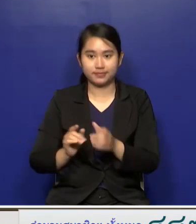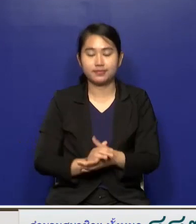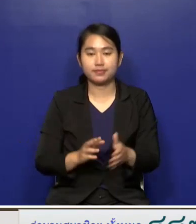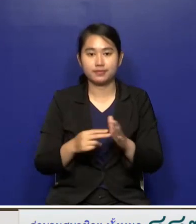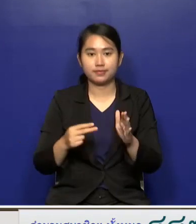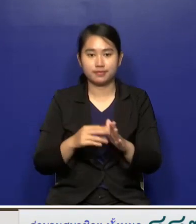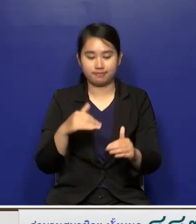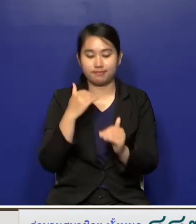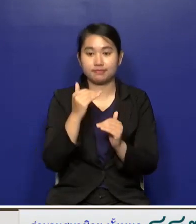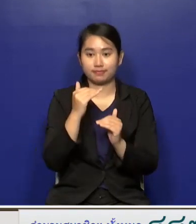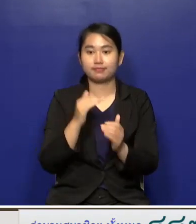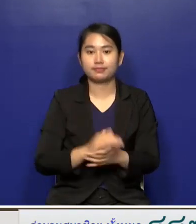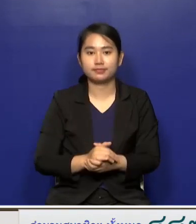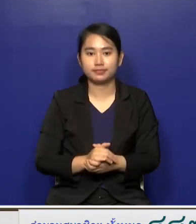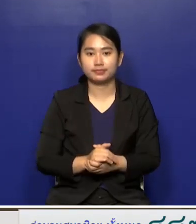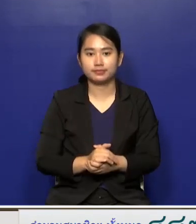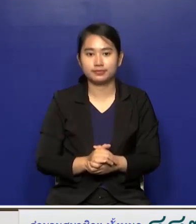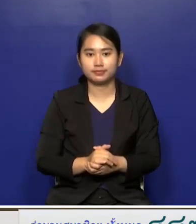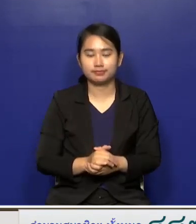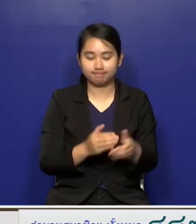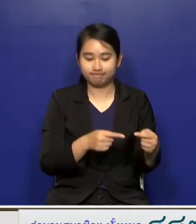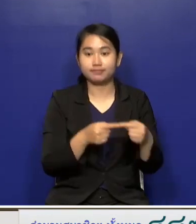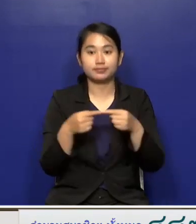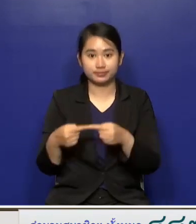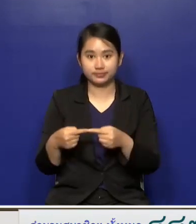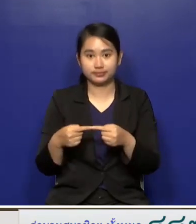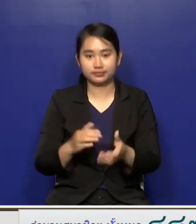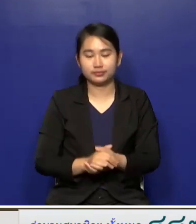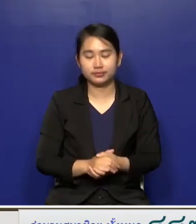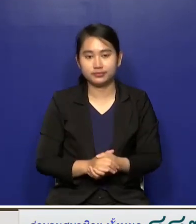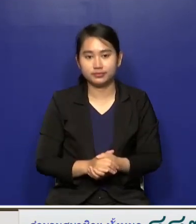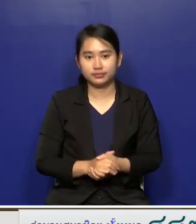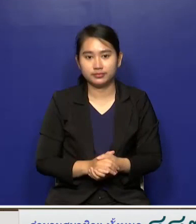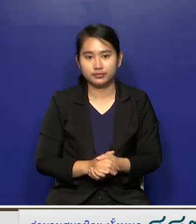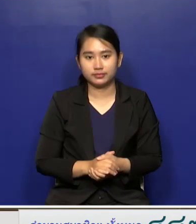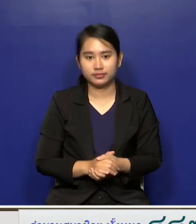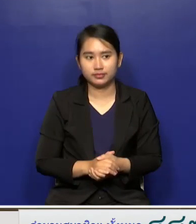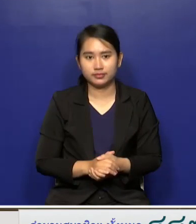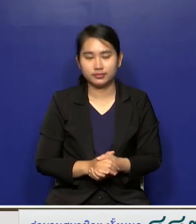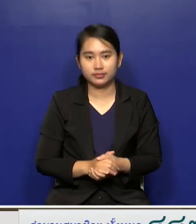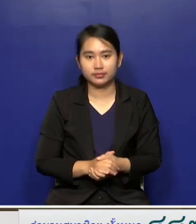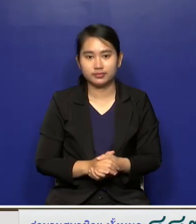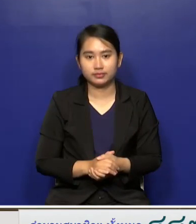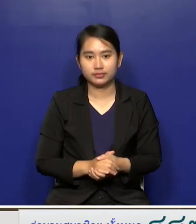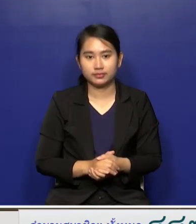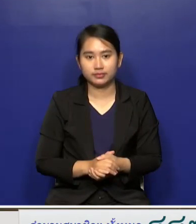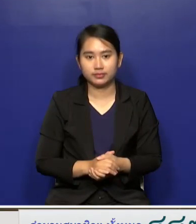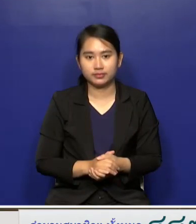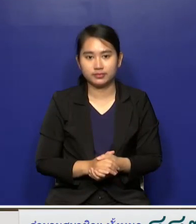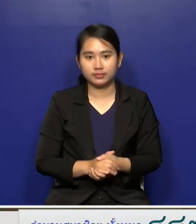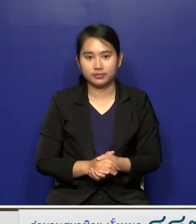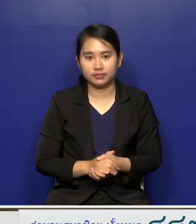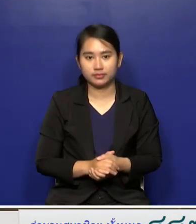ดข้อจำกัดต่อมาก็คือว่าการปล่อยให้ท้องถิ่นขาดศักยภ